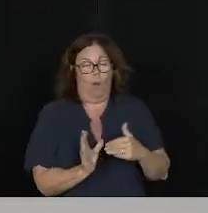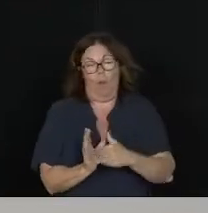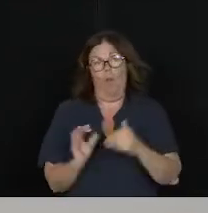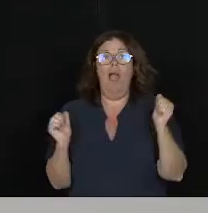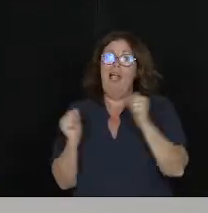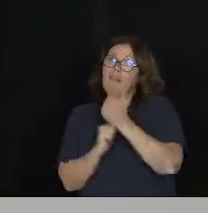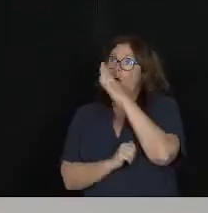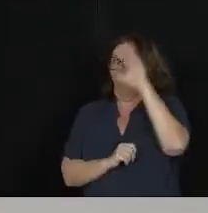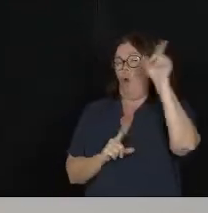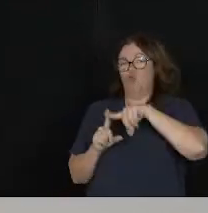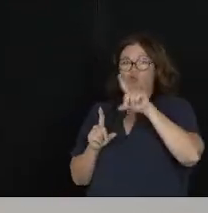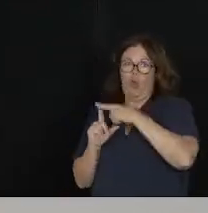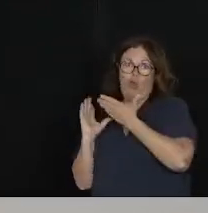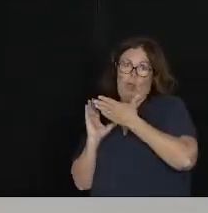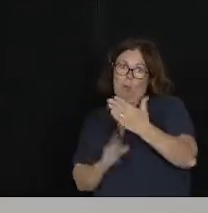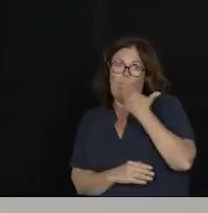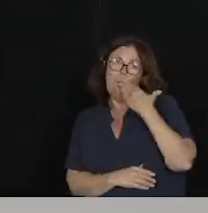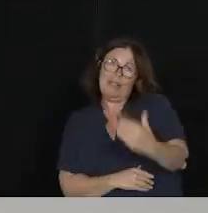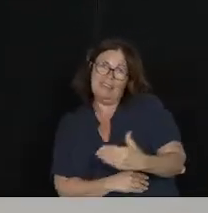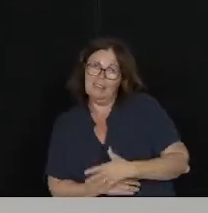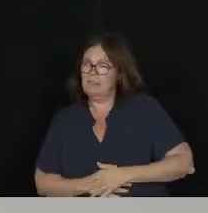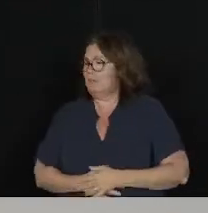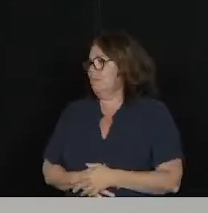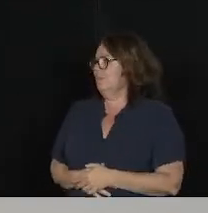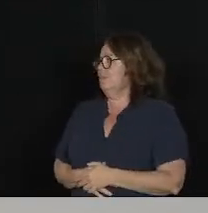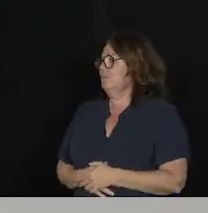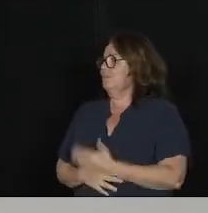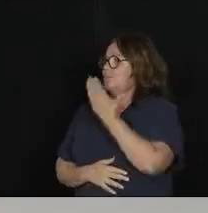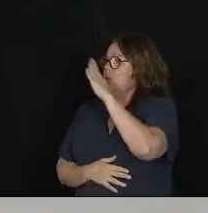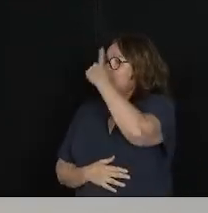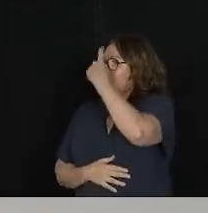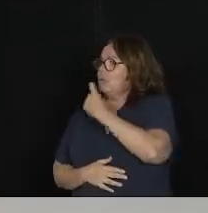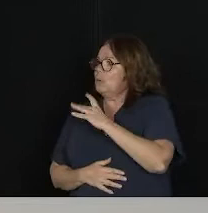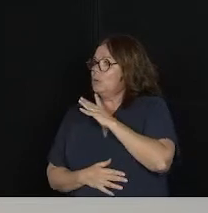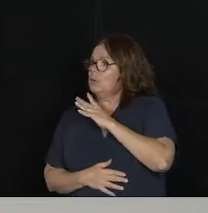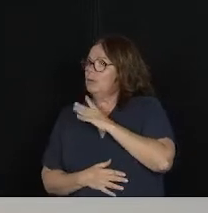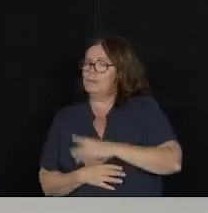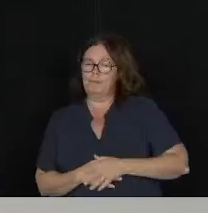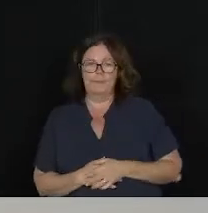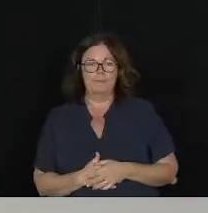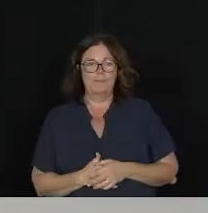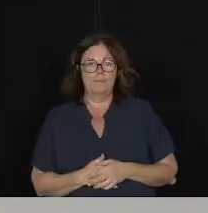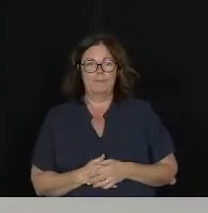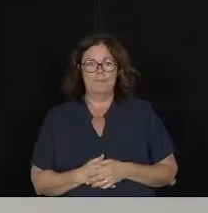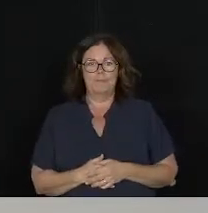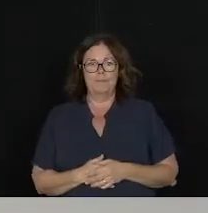avec d'autres choses. Merci. Est-ce que vous avez d'autres questions?